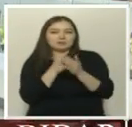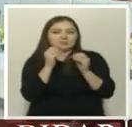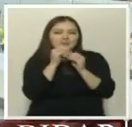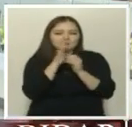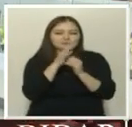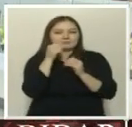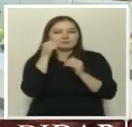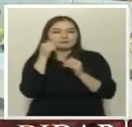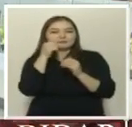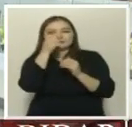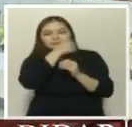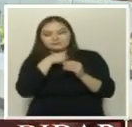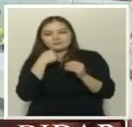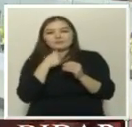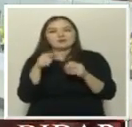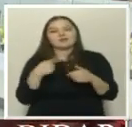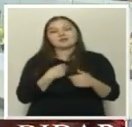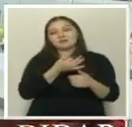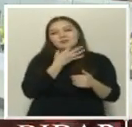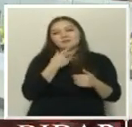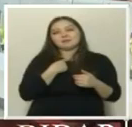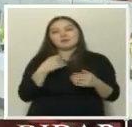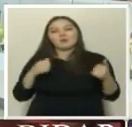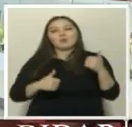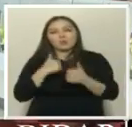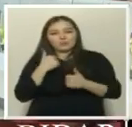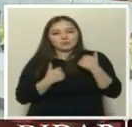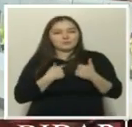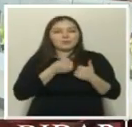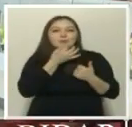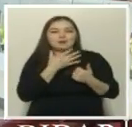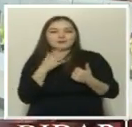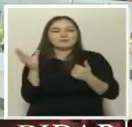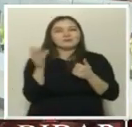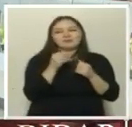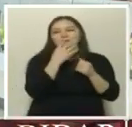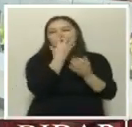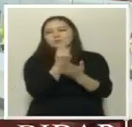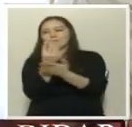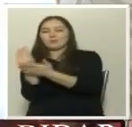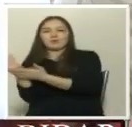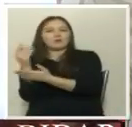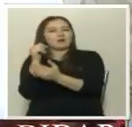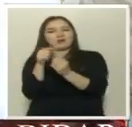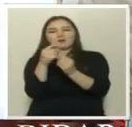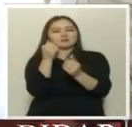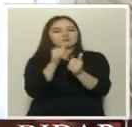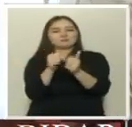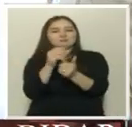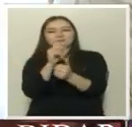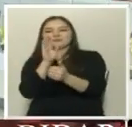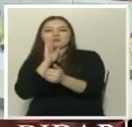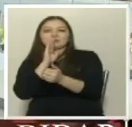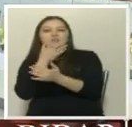Очень много красивых девочек, много участниц, 13 участниц было, и все они красивы по-своему, талантливые. У меня